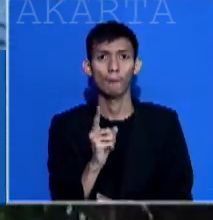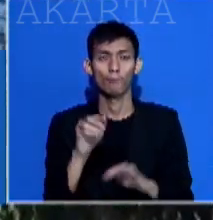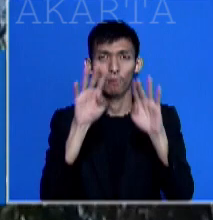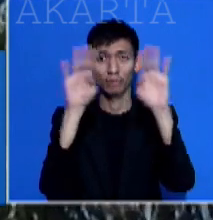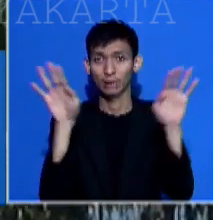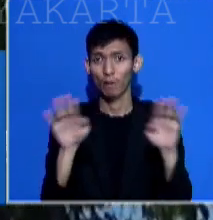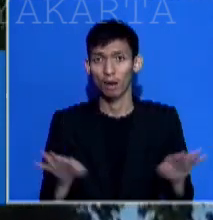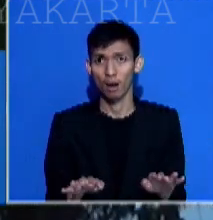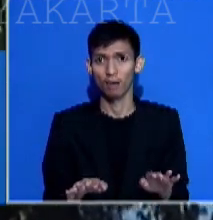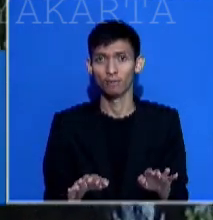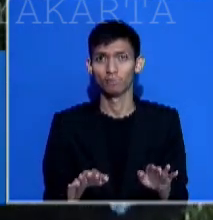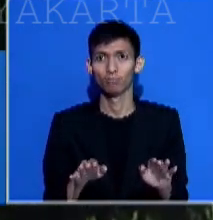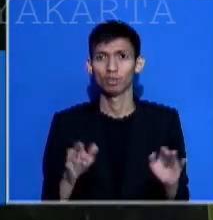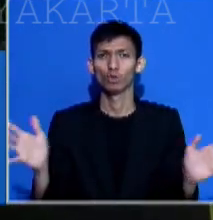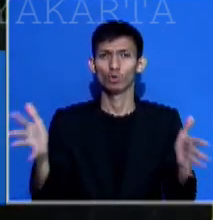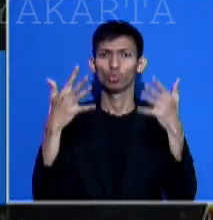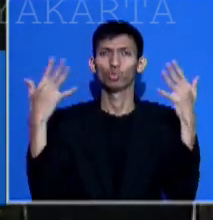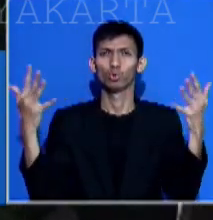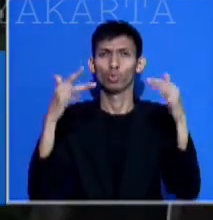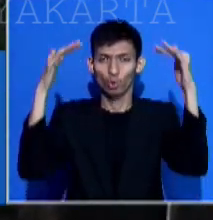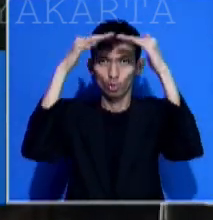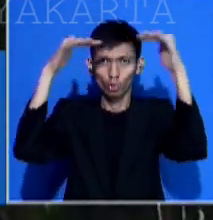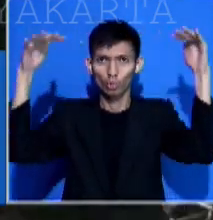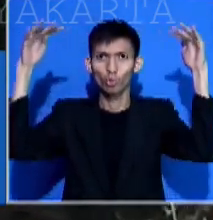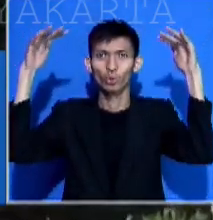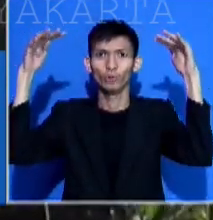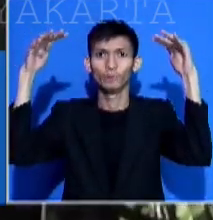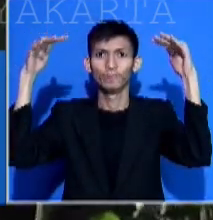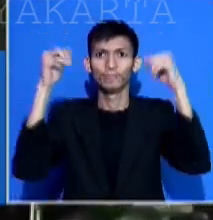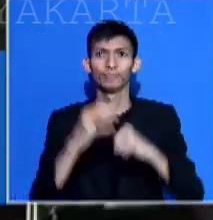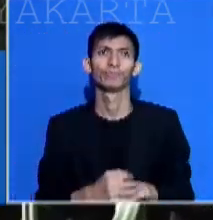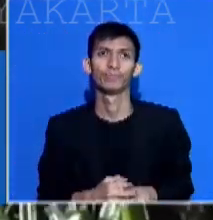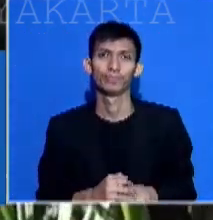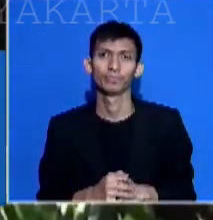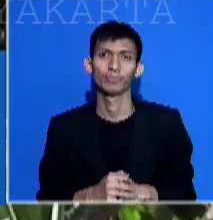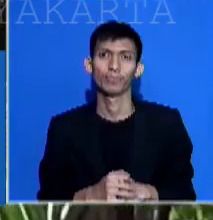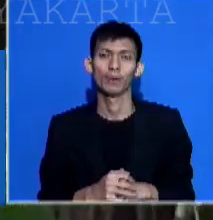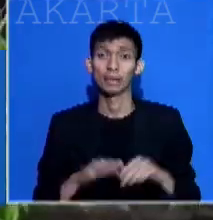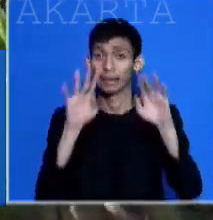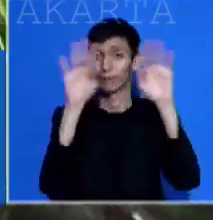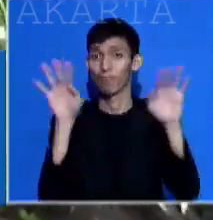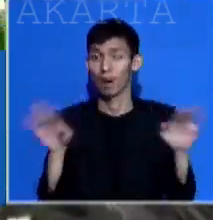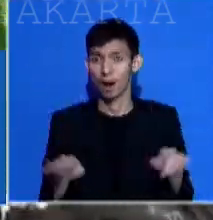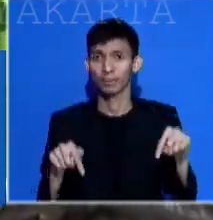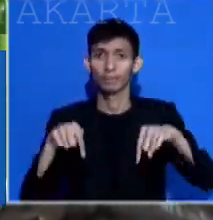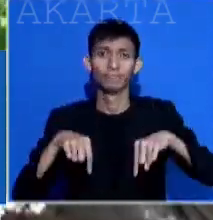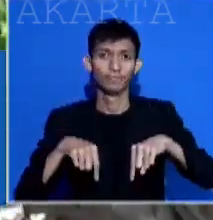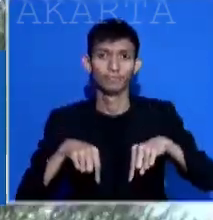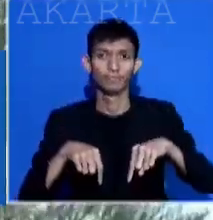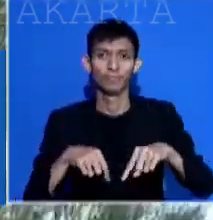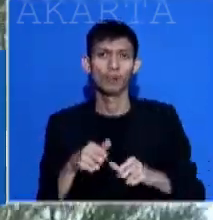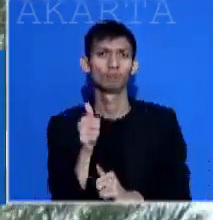laut damel eduming hawa ing pesisir. Kejawi menika, taneman cemoro udang ugi dados taneman ingkang damel endaing